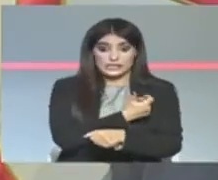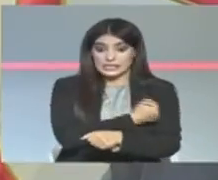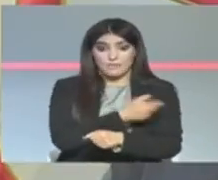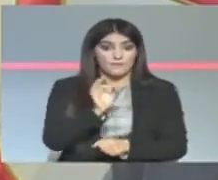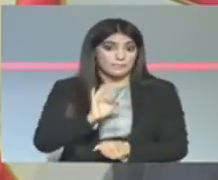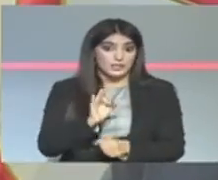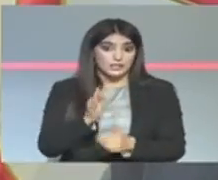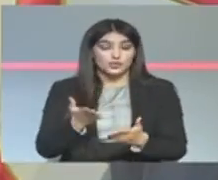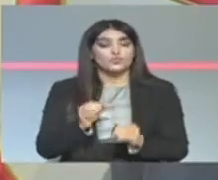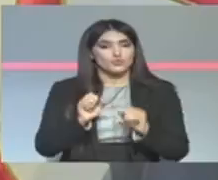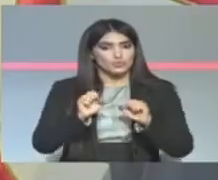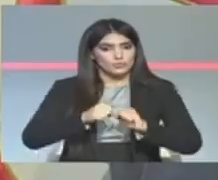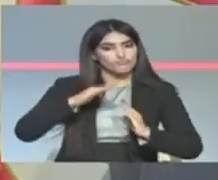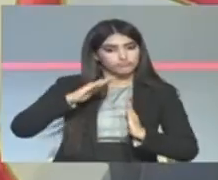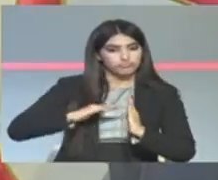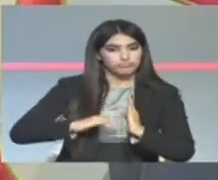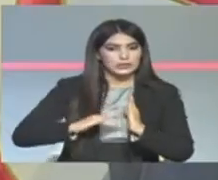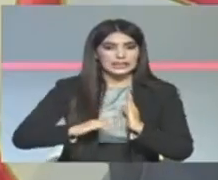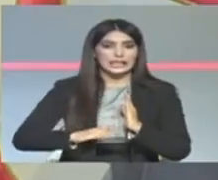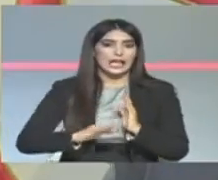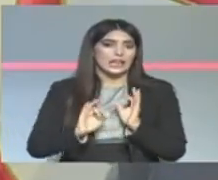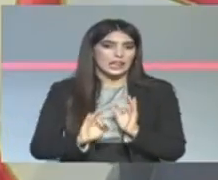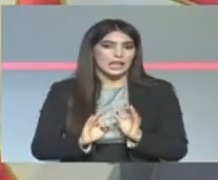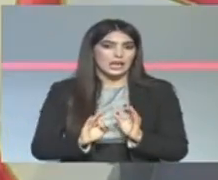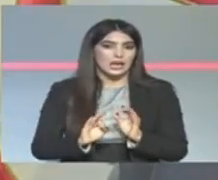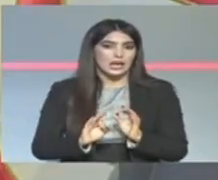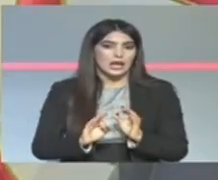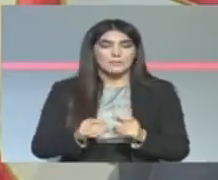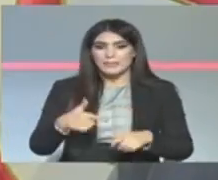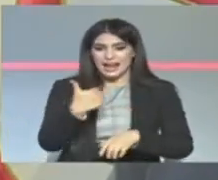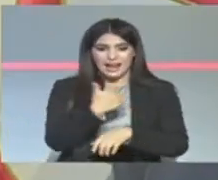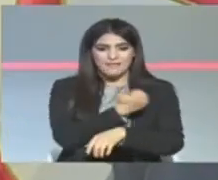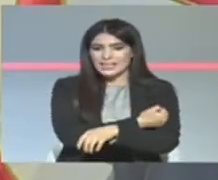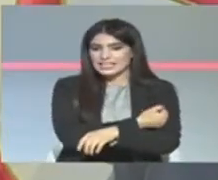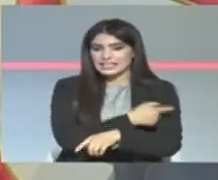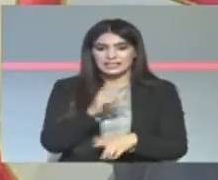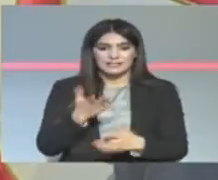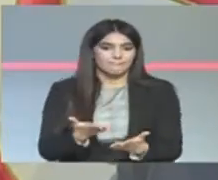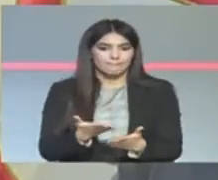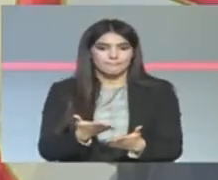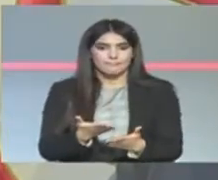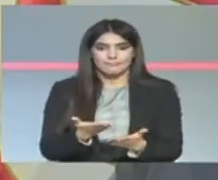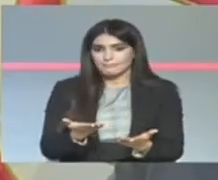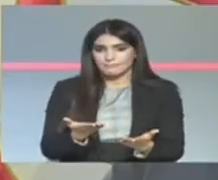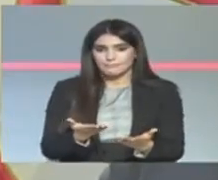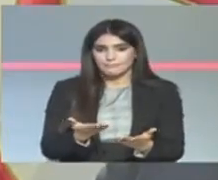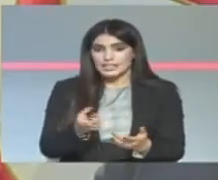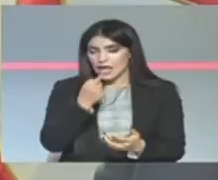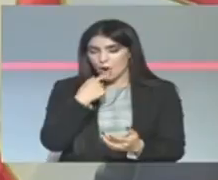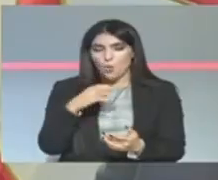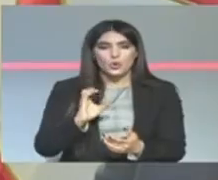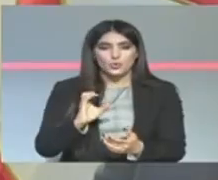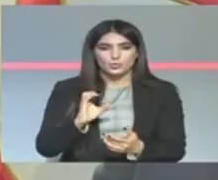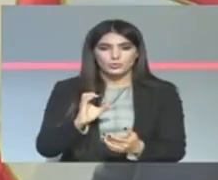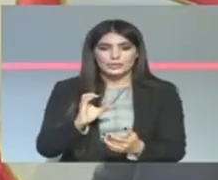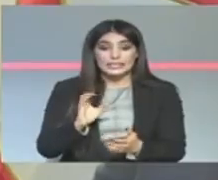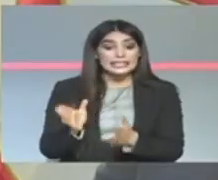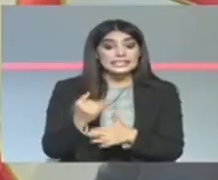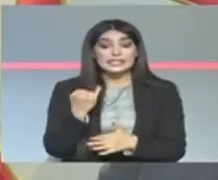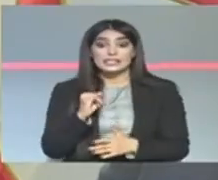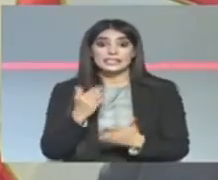خاطر من ناجعه ان الباكستان تكون انت كان شيء